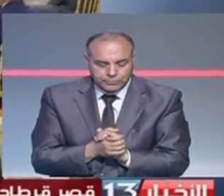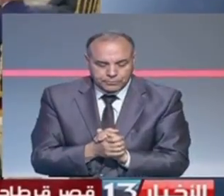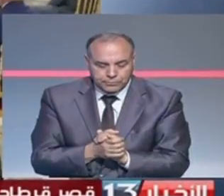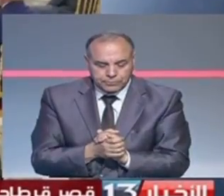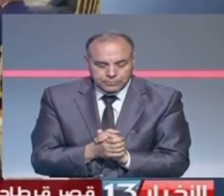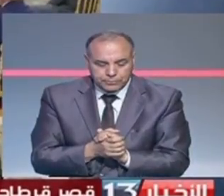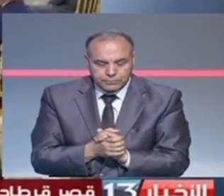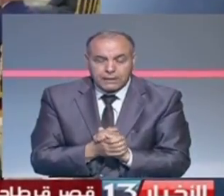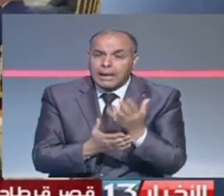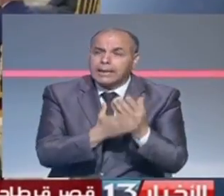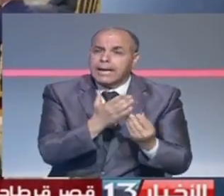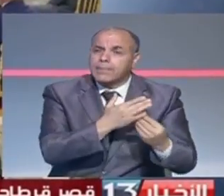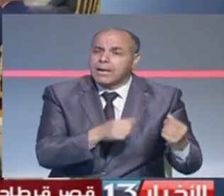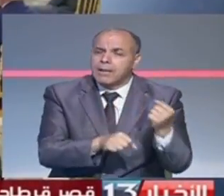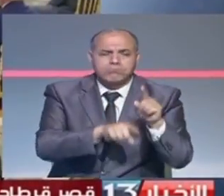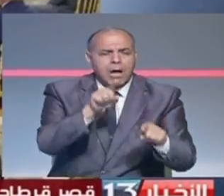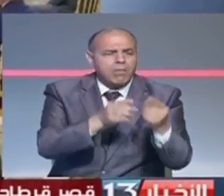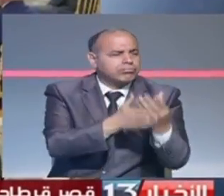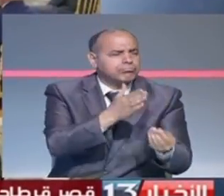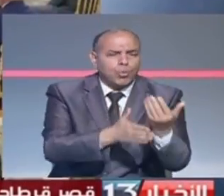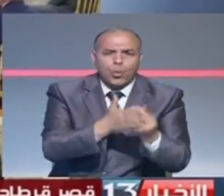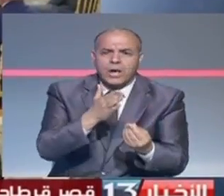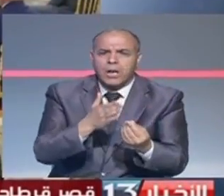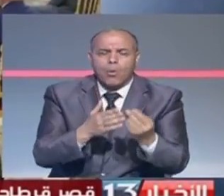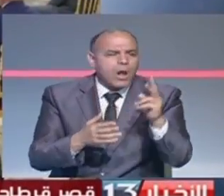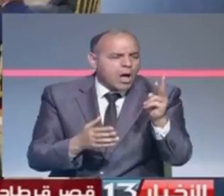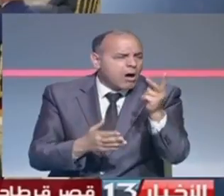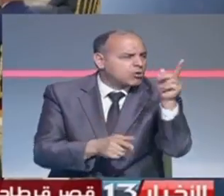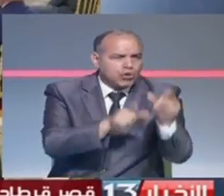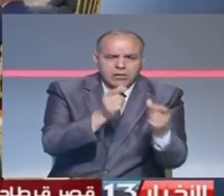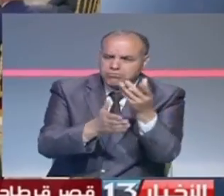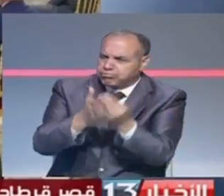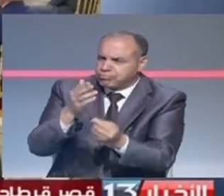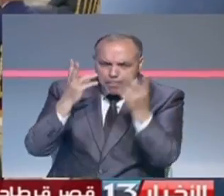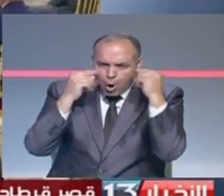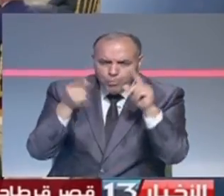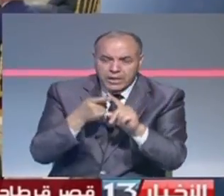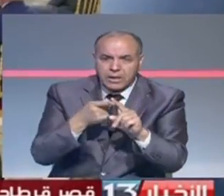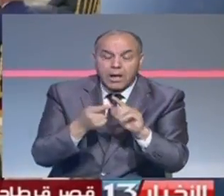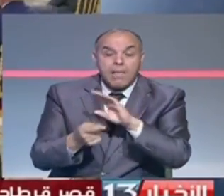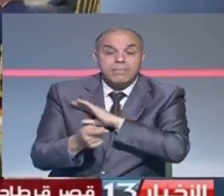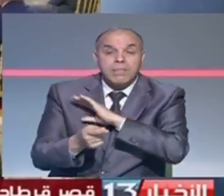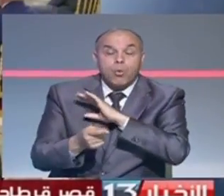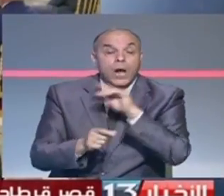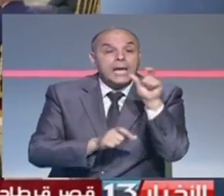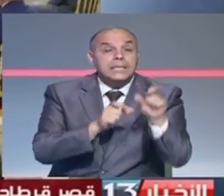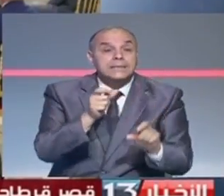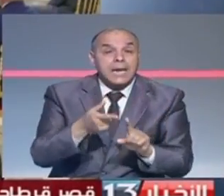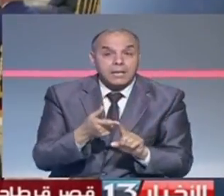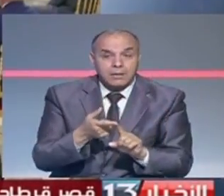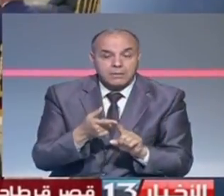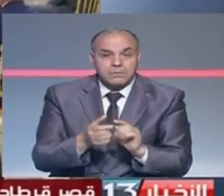يغيب عن البعض او يغيبوا الباب دوركم الانساني